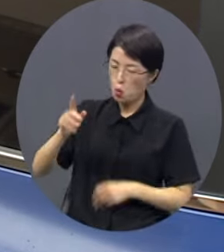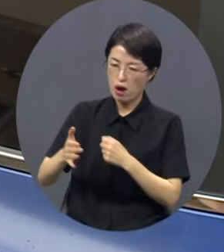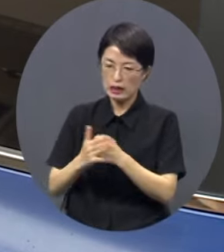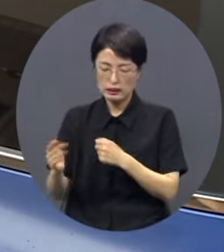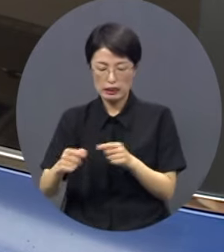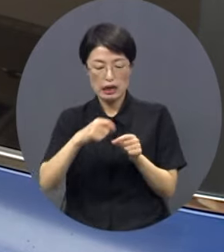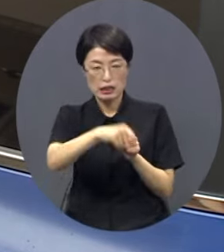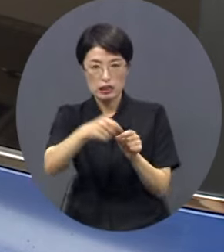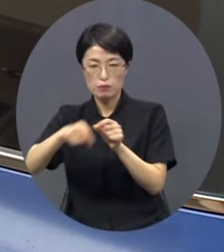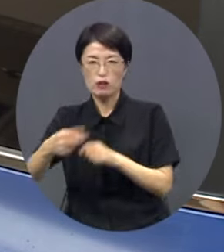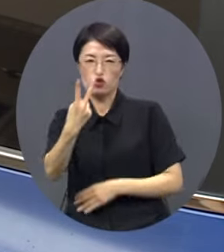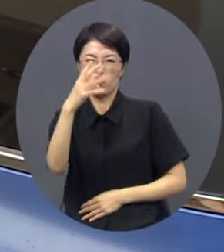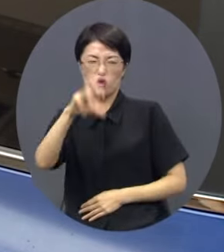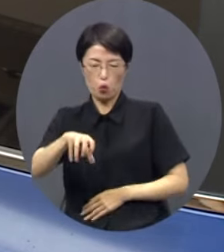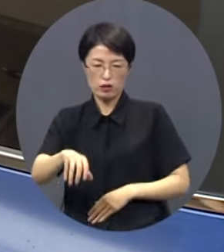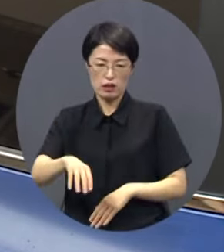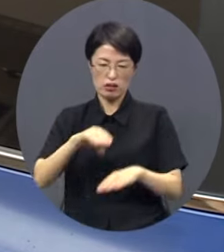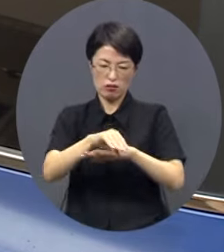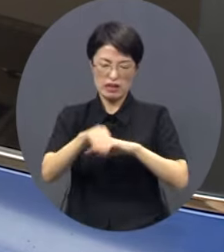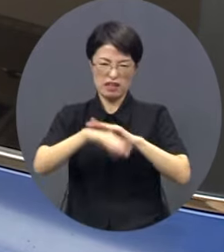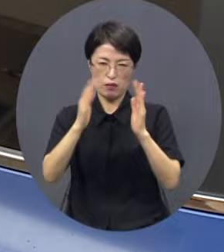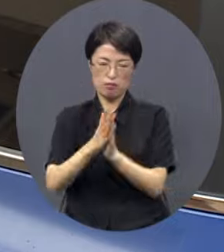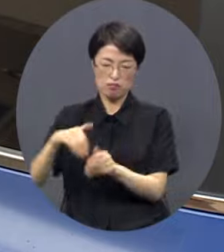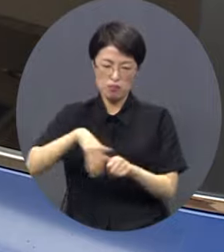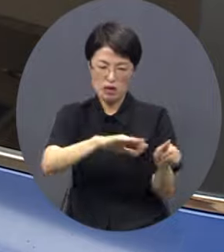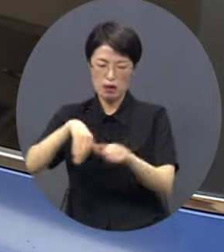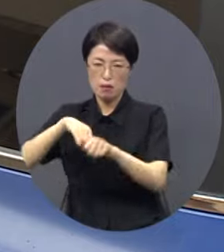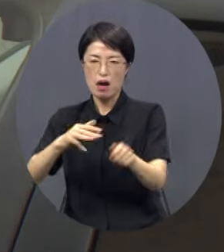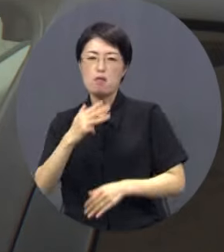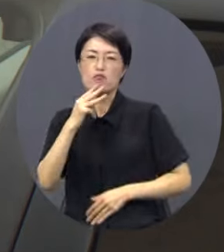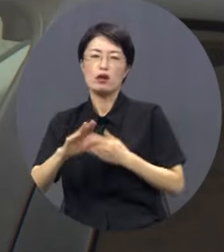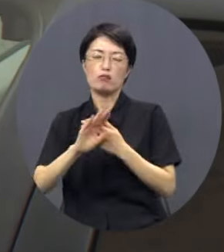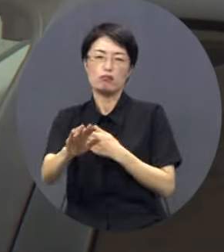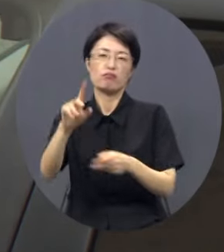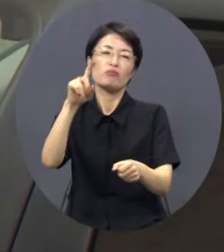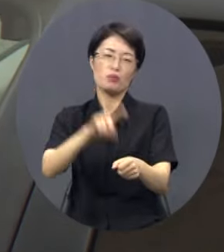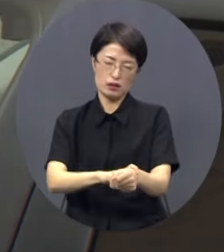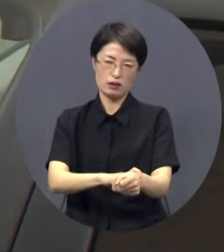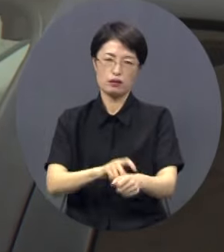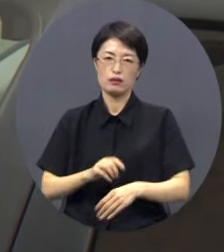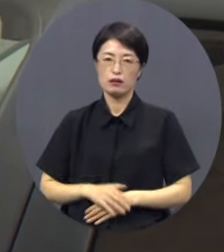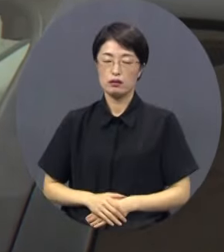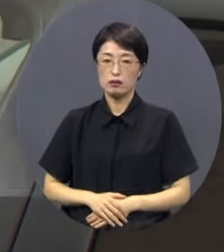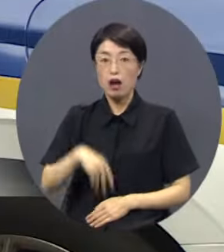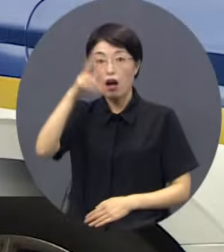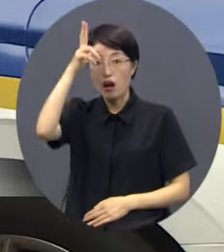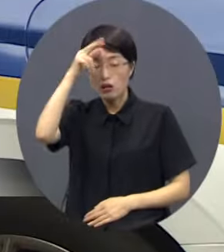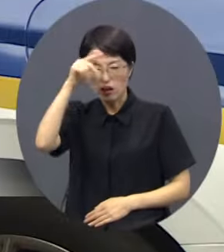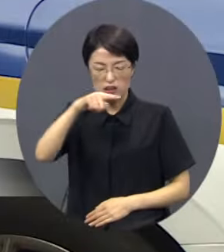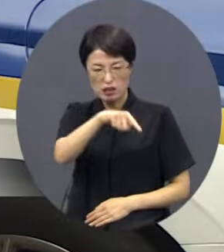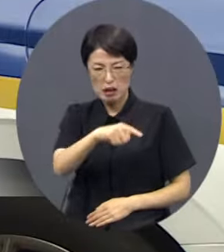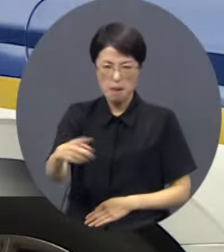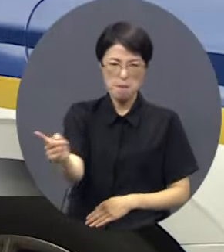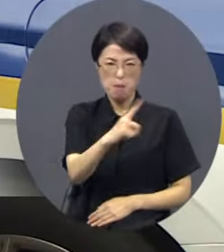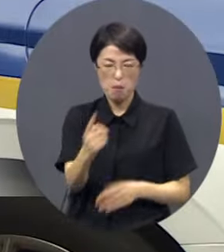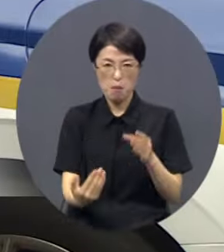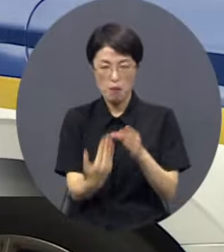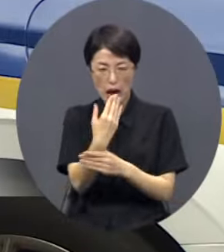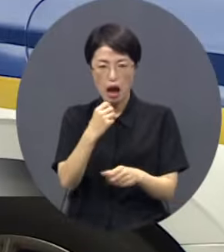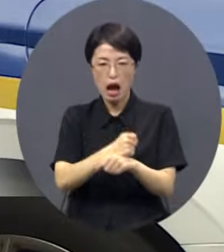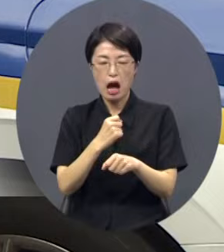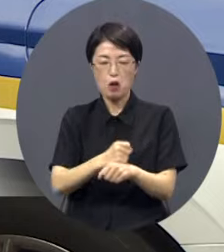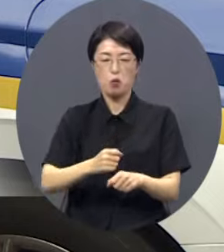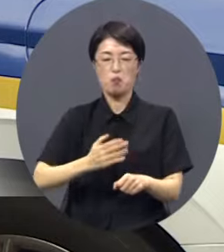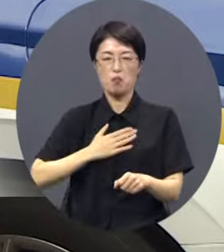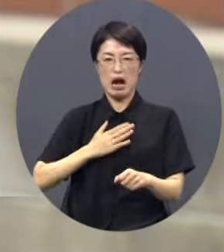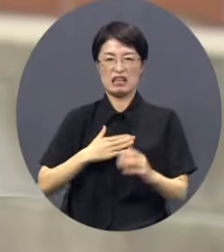있는 순찰차가 모두 출동해 범인을 8분 만에 검거했습니다. 경찰은 흉기 난동을 부린 뒤 자신의 집으로 돌아갔던